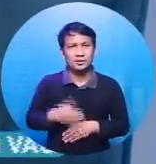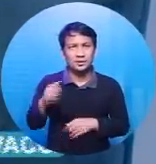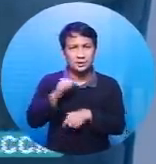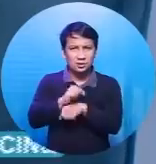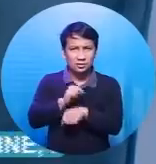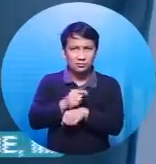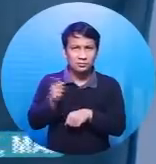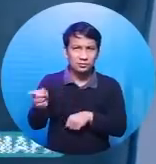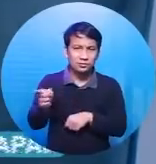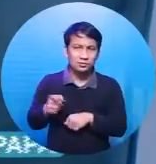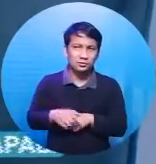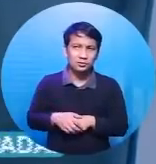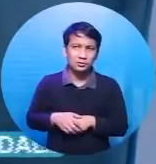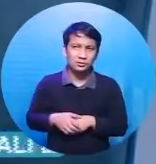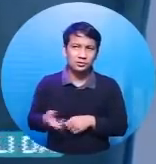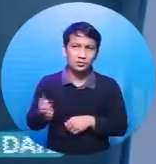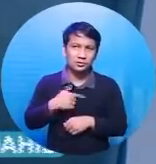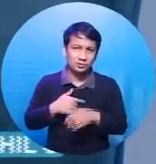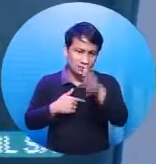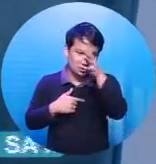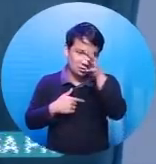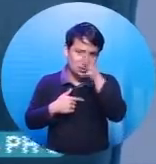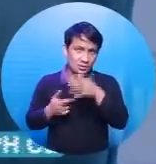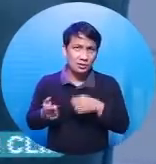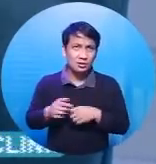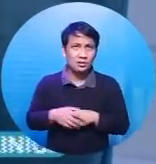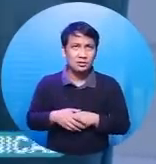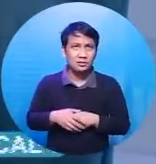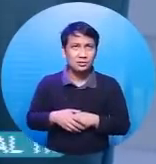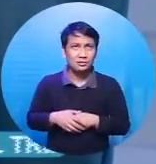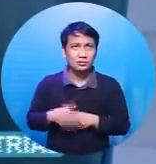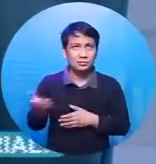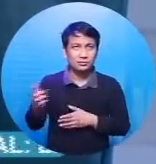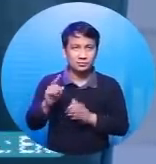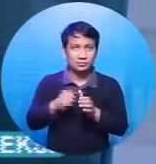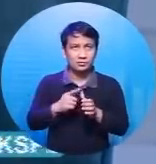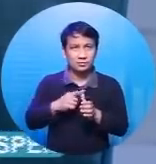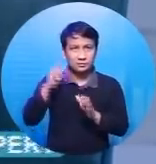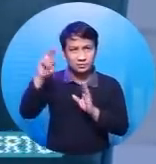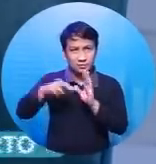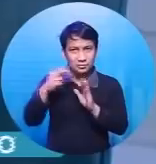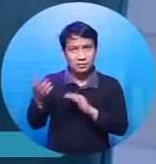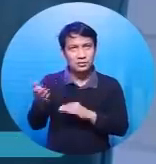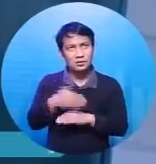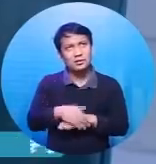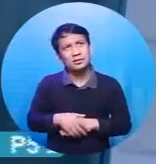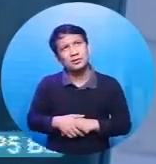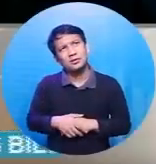trabaho? Ito po yung papa ko. Sige, hindi, pakita mo natin yung video. Pakita mo ng video.